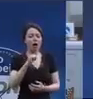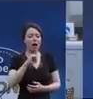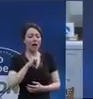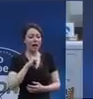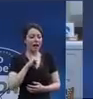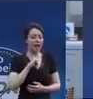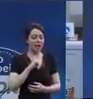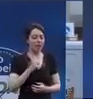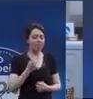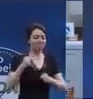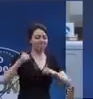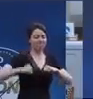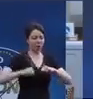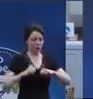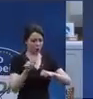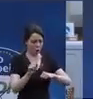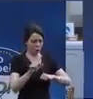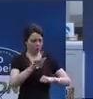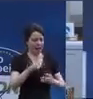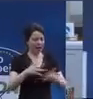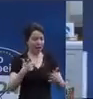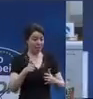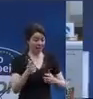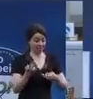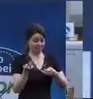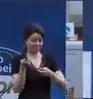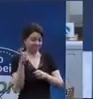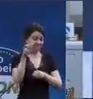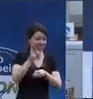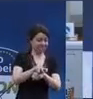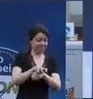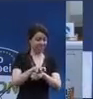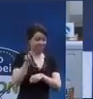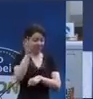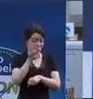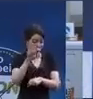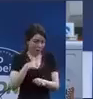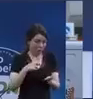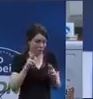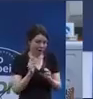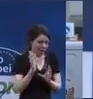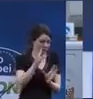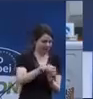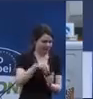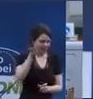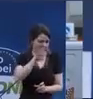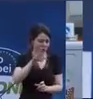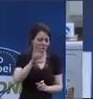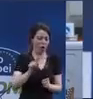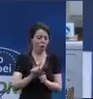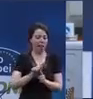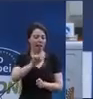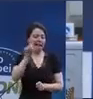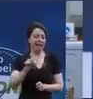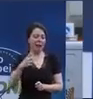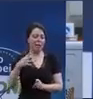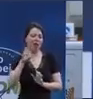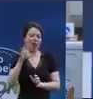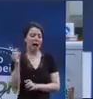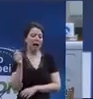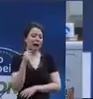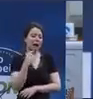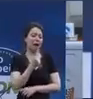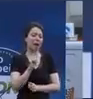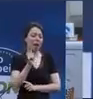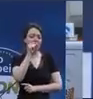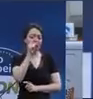i pugni sul tavolo è grande perché quando si siede in Europa e io lo spero ha la faccia di un grande italiano come Mario Draghi che i pugni non